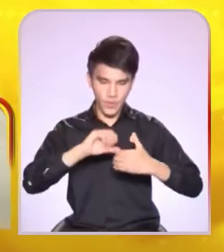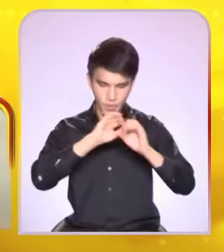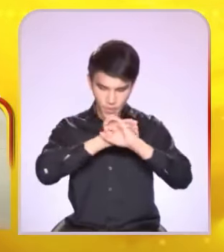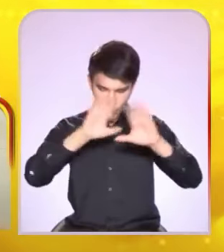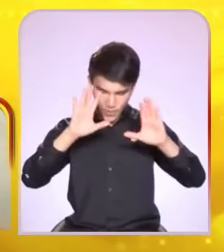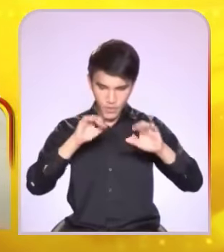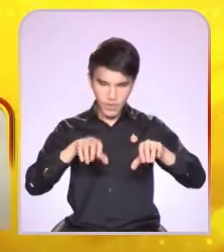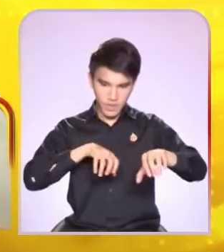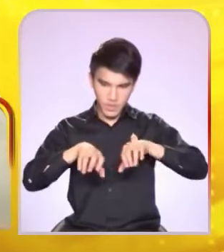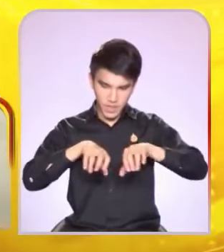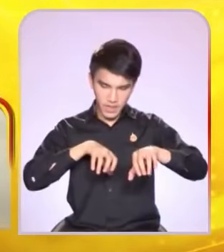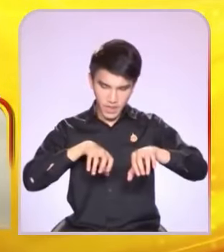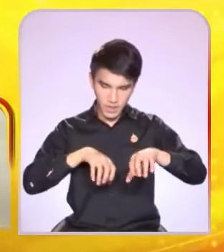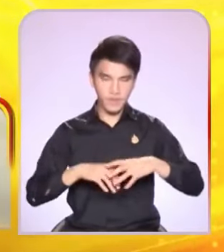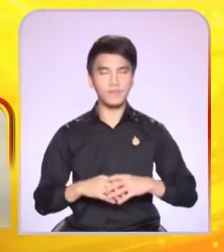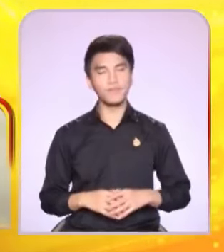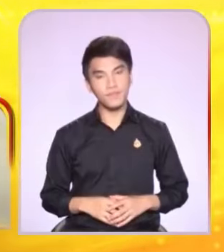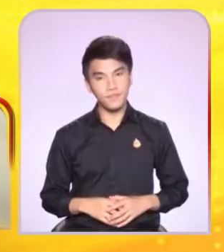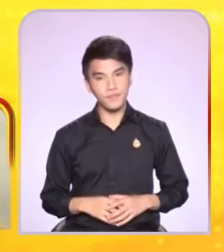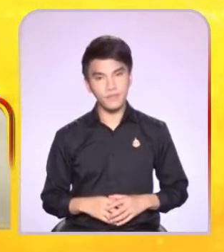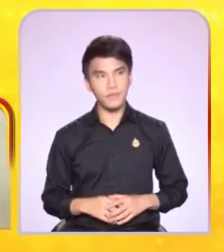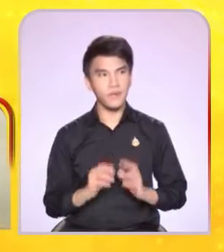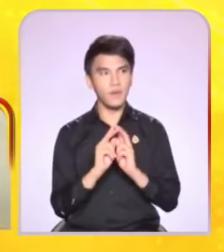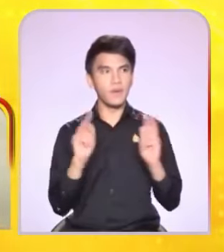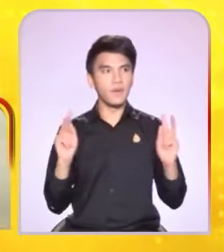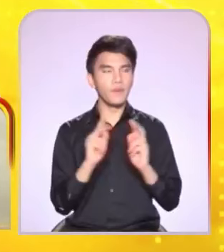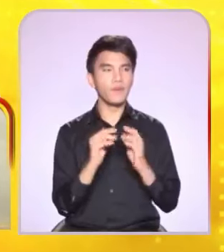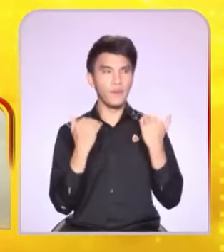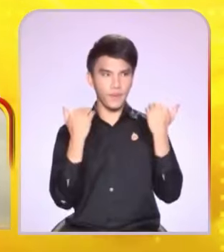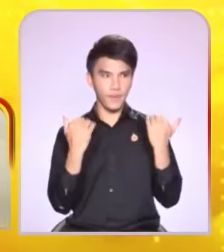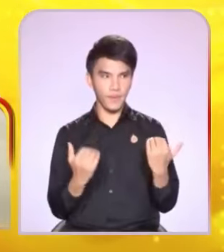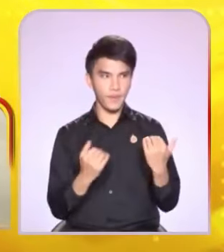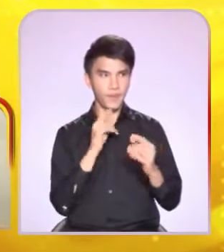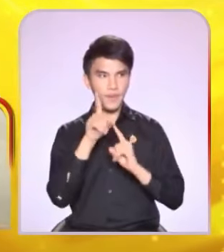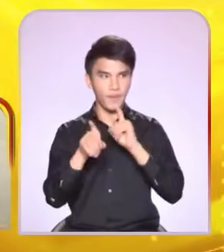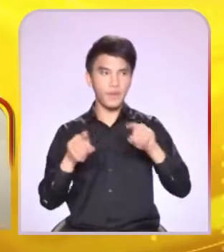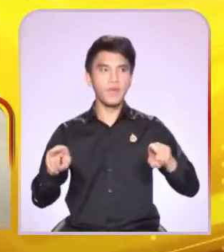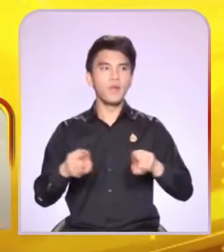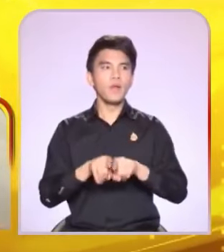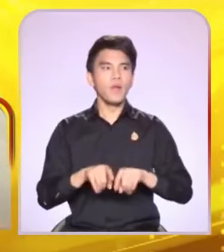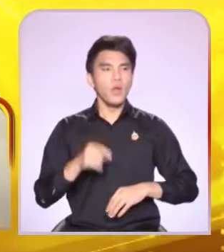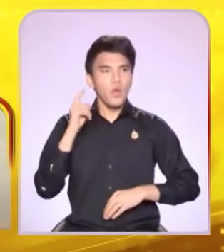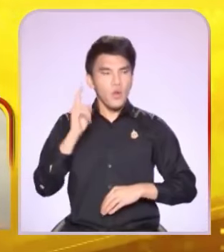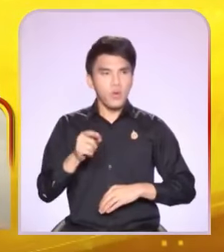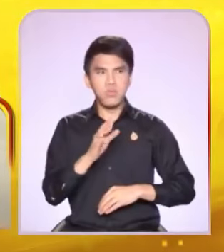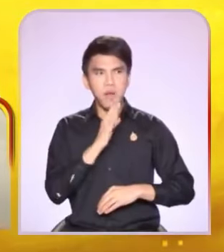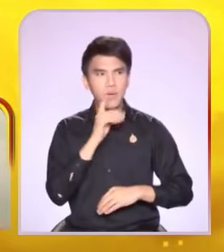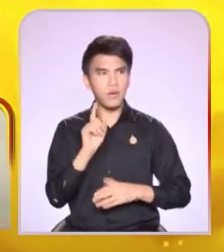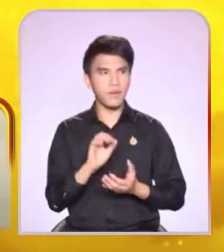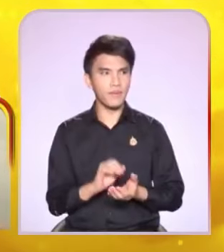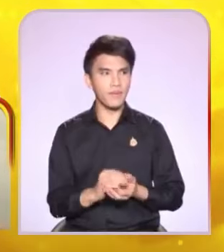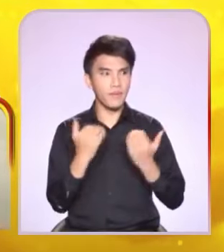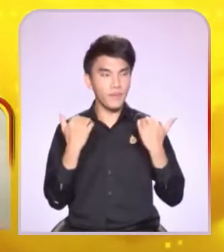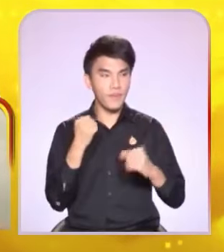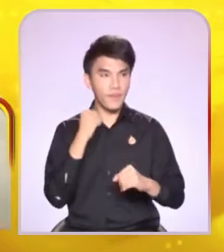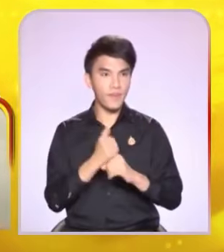อนการเป็นผู้จัดการด้านความปลอดภัยคือกรรมธิการเนี่ยต้องบอกว่ารุมถามนะตรวจจริงๆหรือตรวจทิพย์เป็น